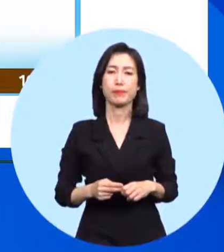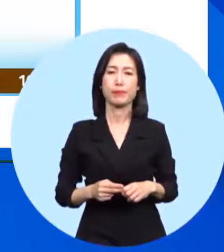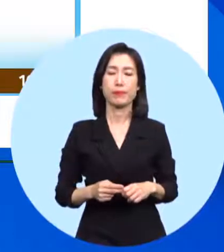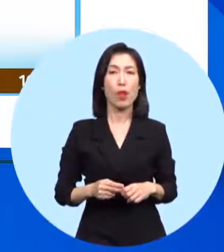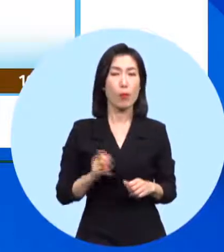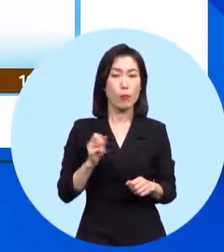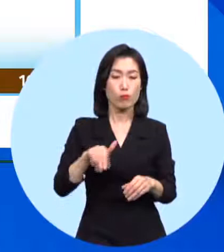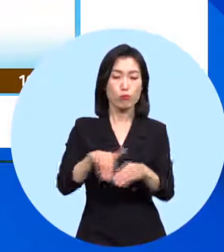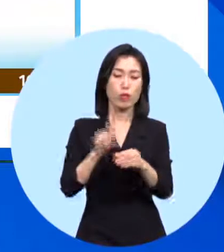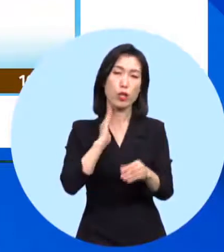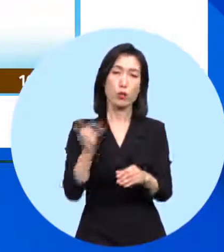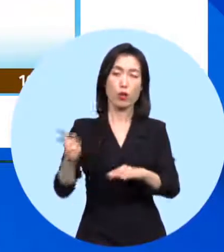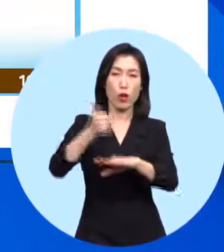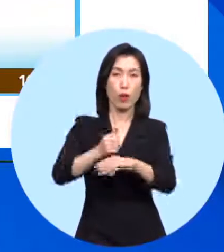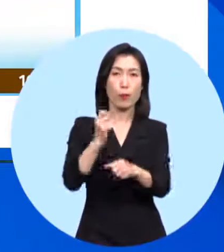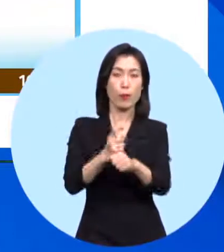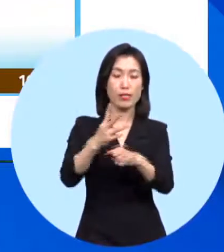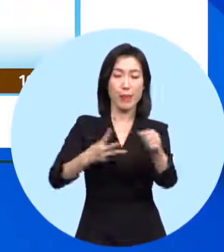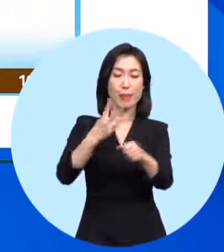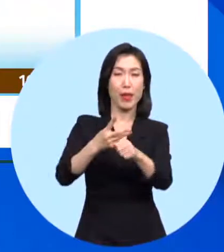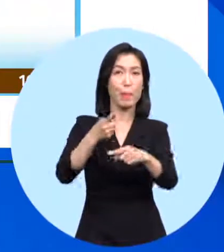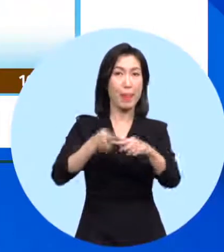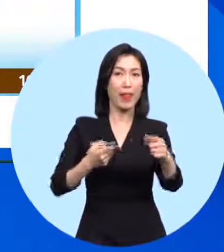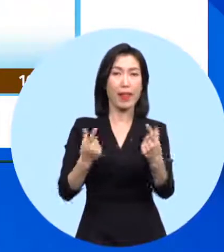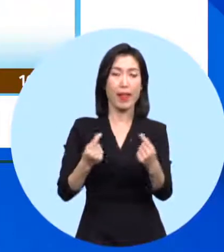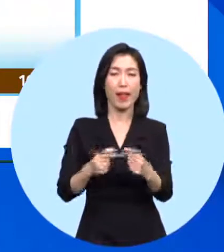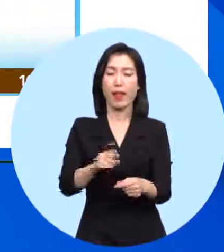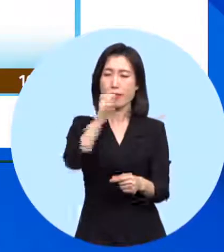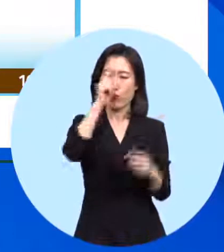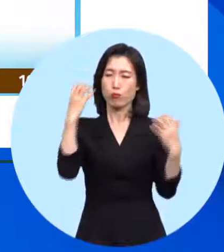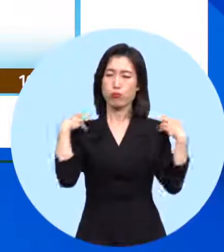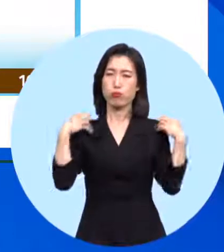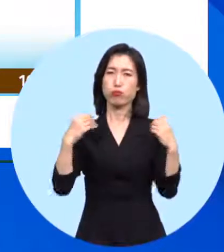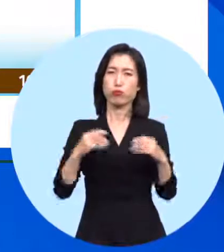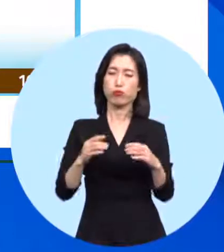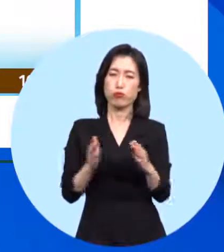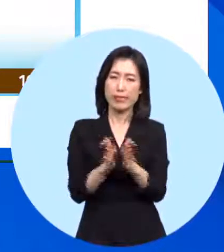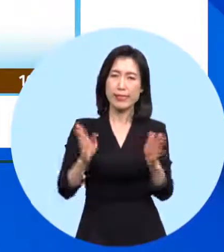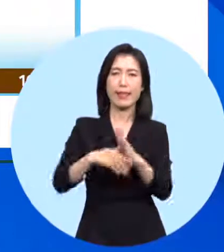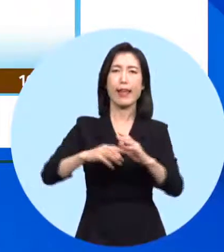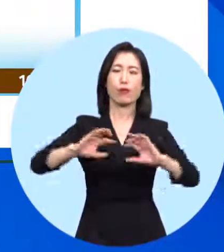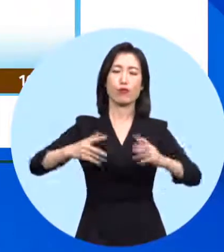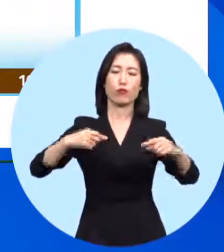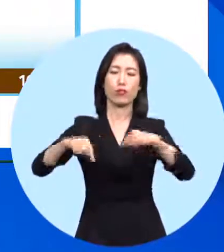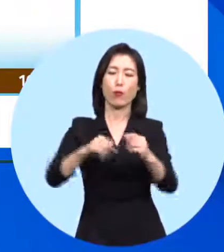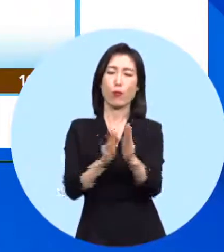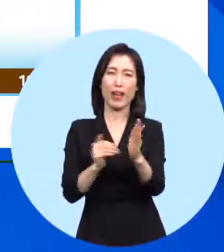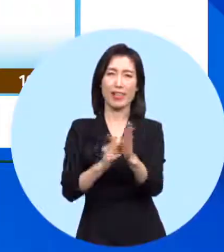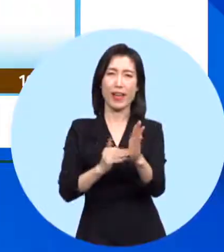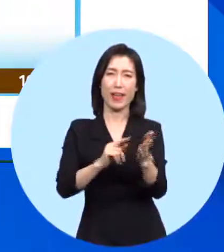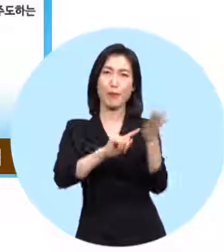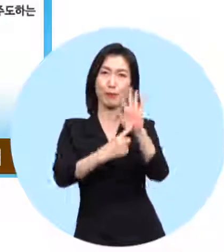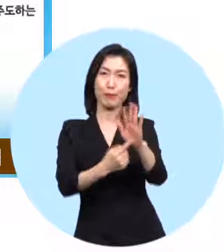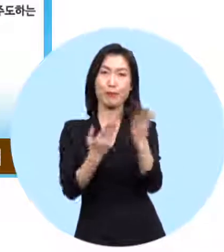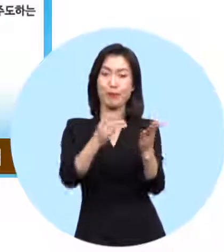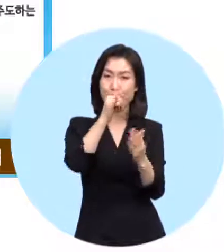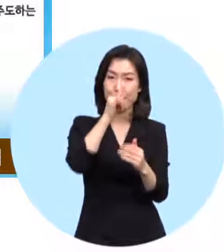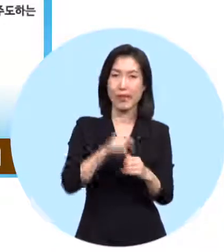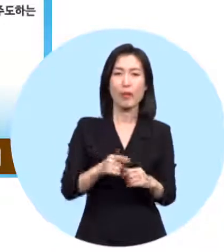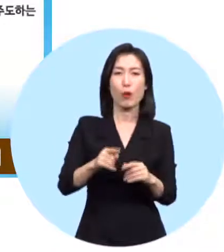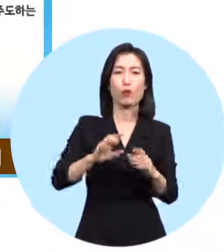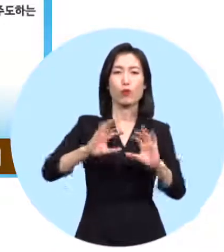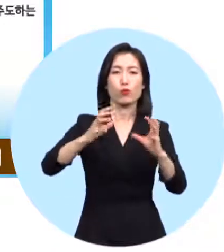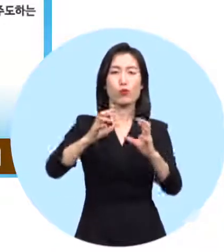벌써 3년 반이 됐는데요. 3년 반 이 정부가 출범할 때 국정과제라를 발표했습니다. 국정과제를 보면